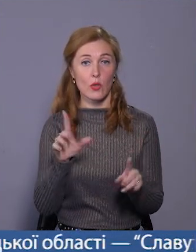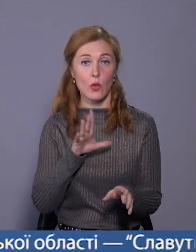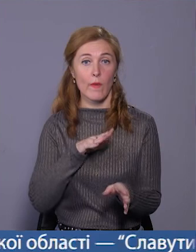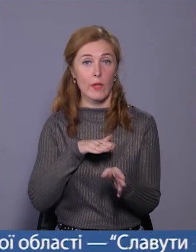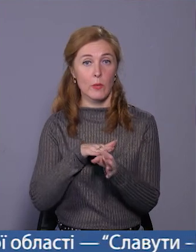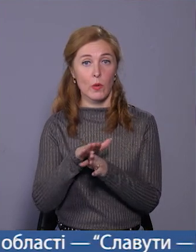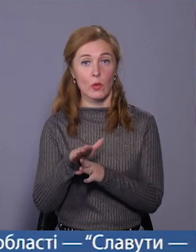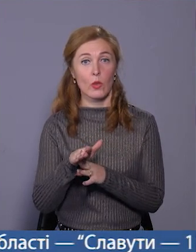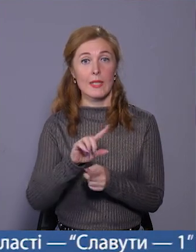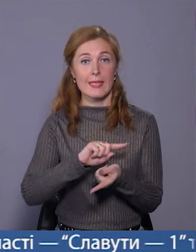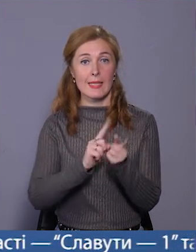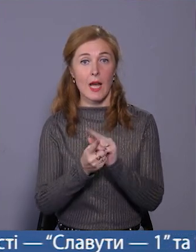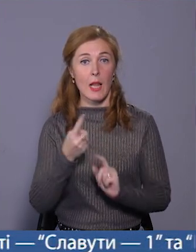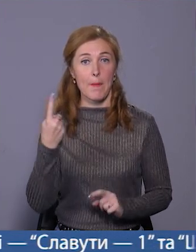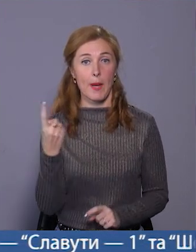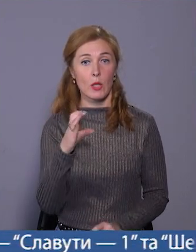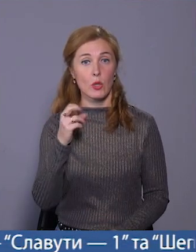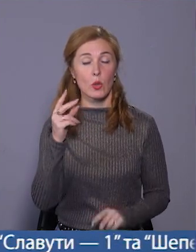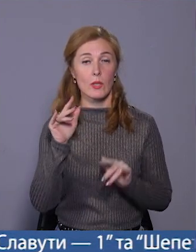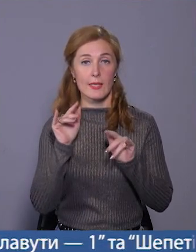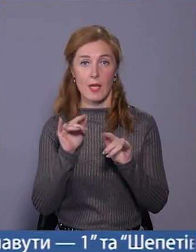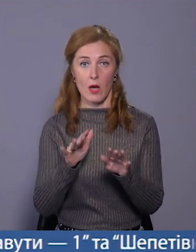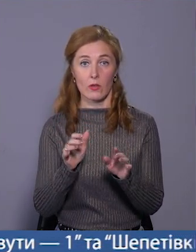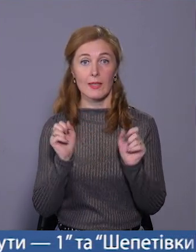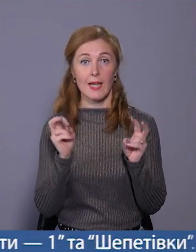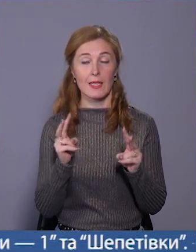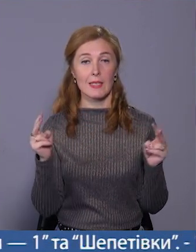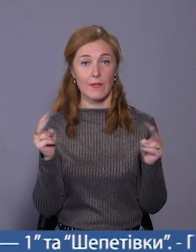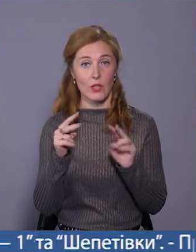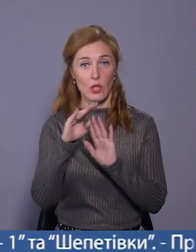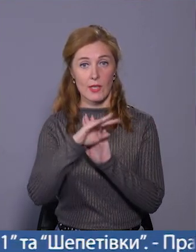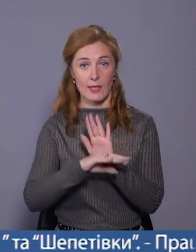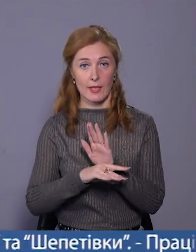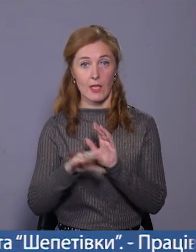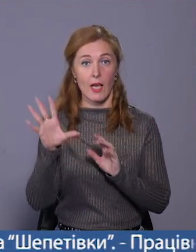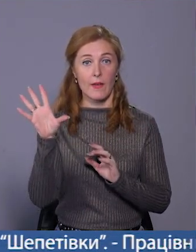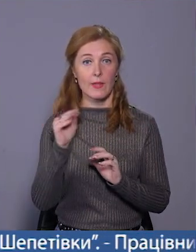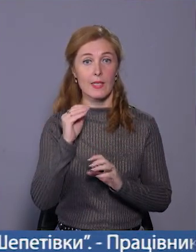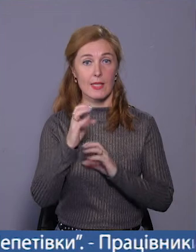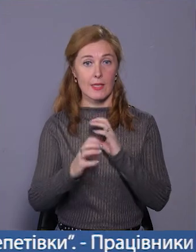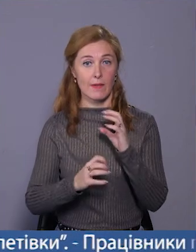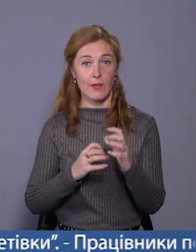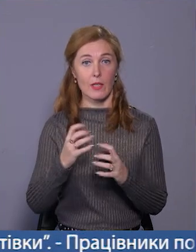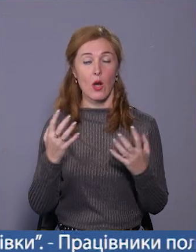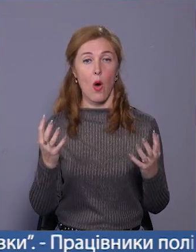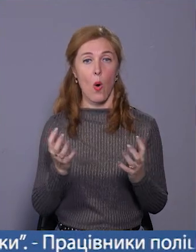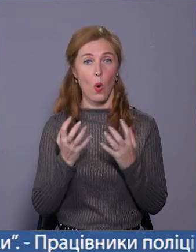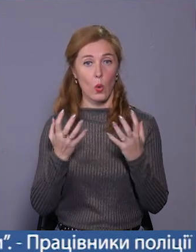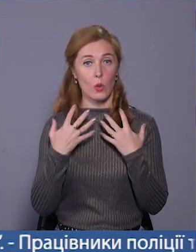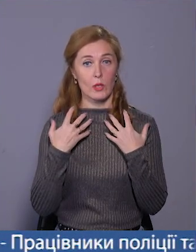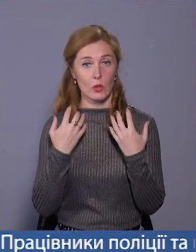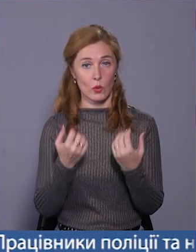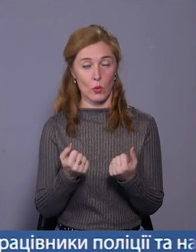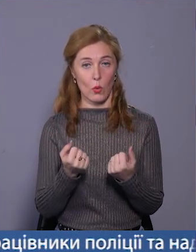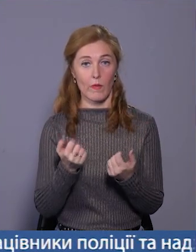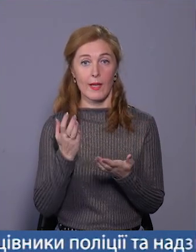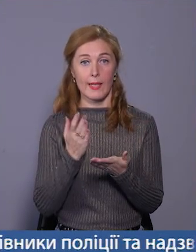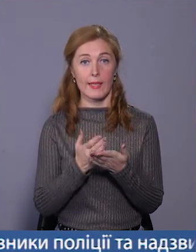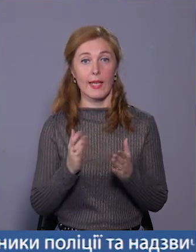наразі, стало його першим соціальним заходом. Як свідчить статистика Всесвітньої організації охорони здоров'я, рак грудей є